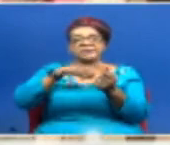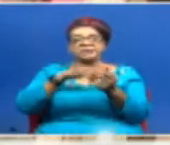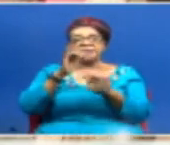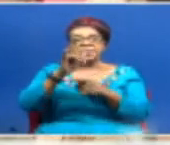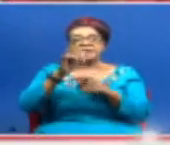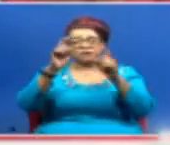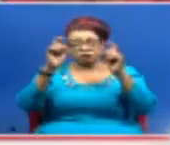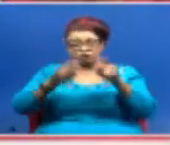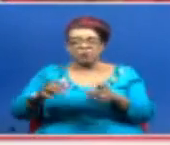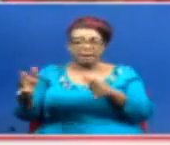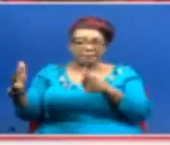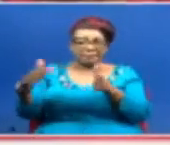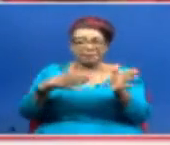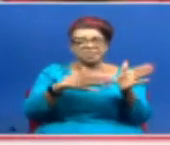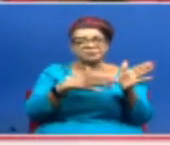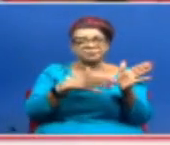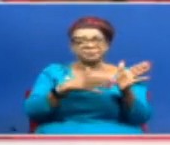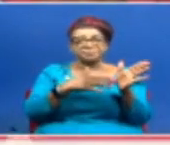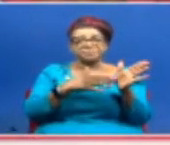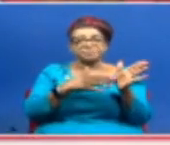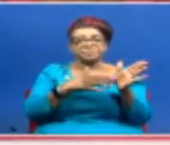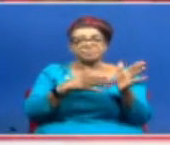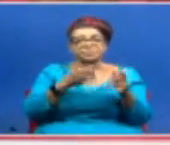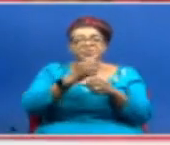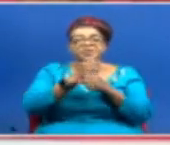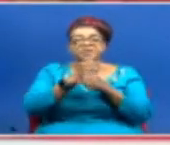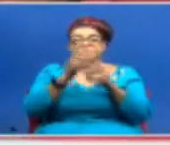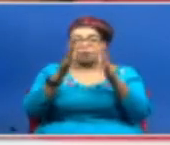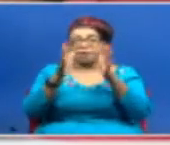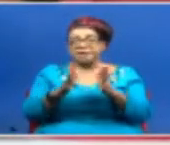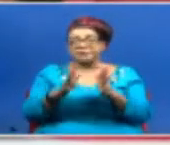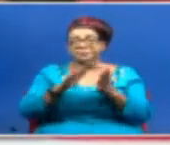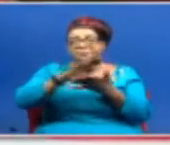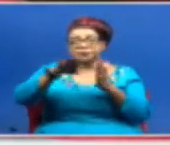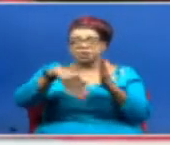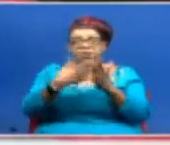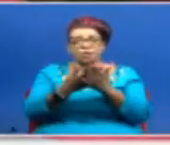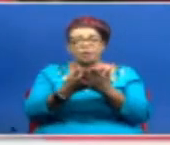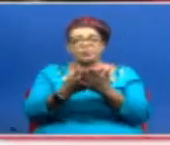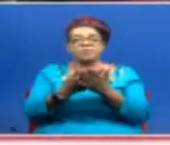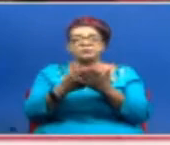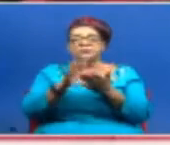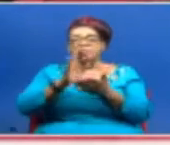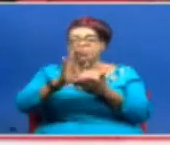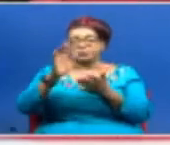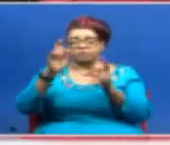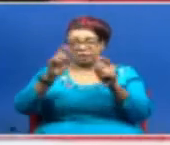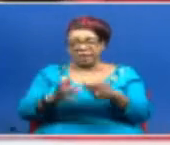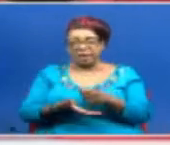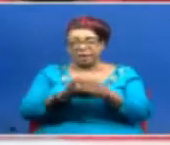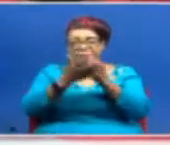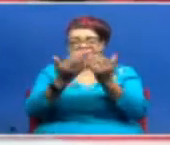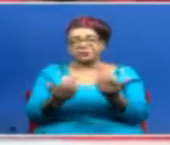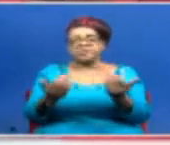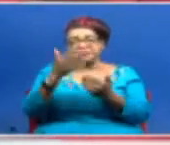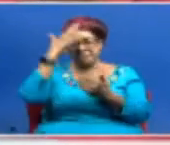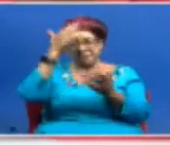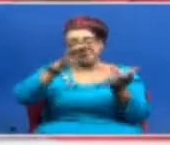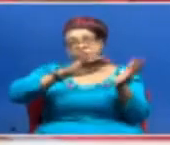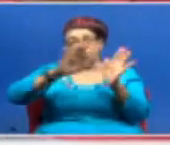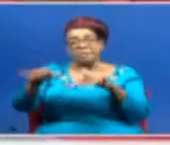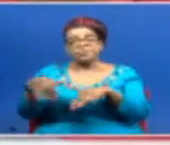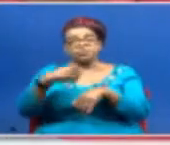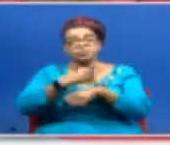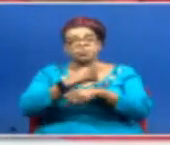mtaro. The stakeholders, all the wishers, waingilie ndio tusaidie watoto warundi kwa shule mandi, ndio wafanye kufanya mtihani